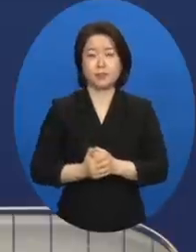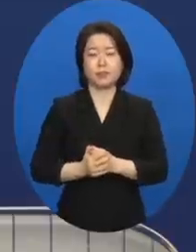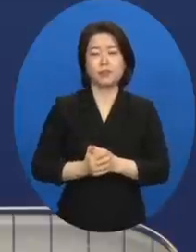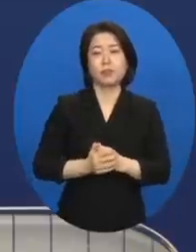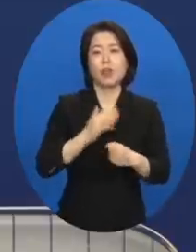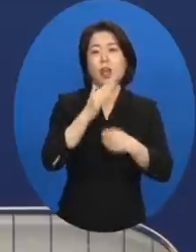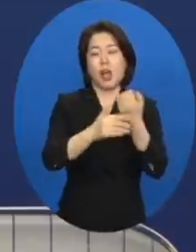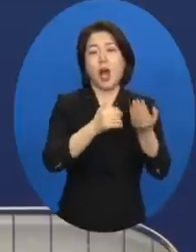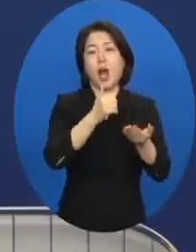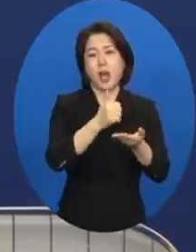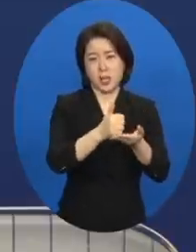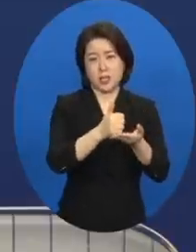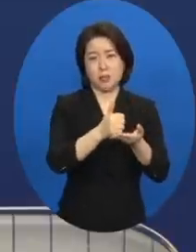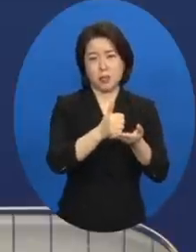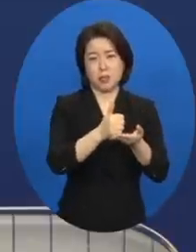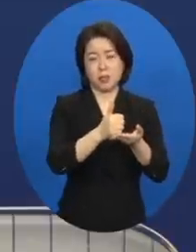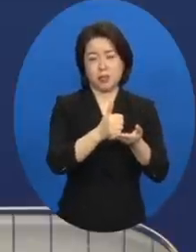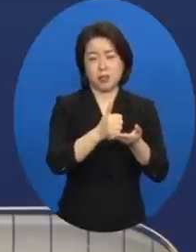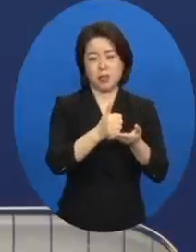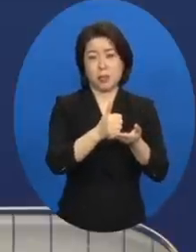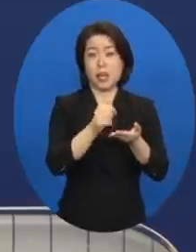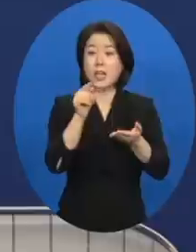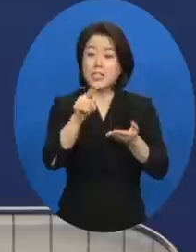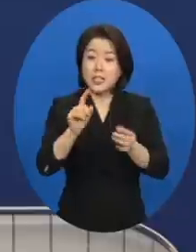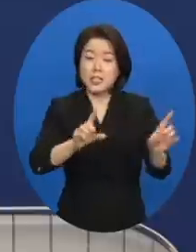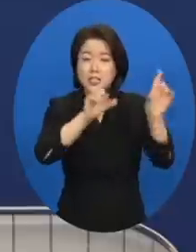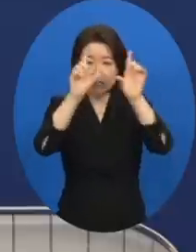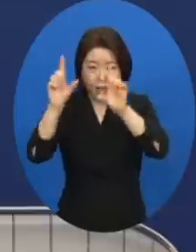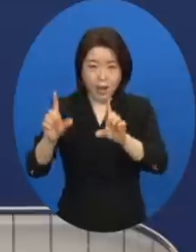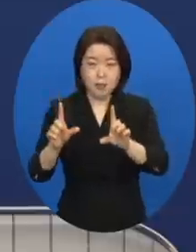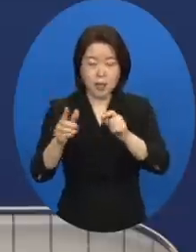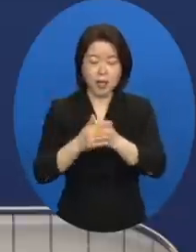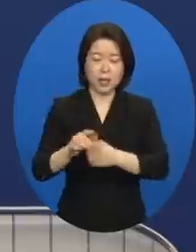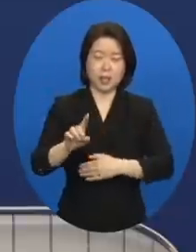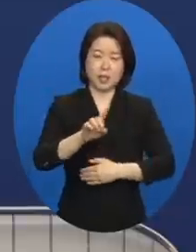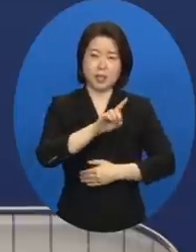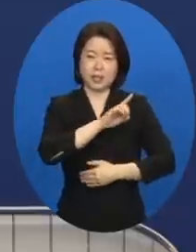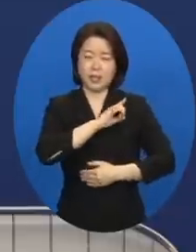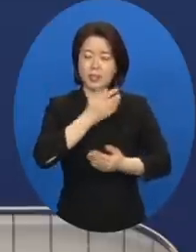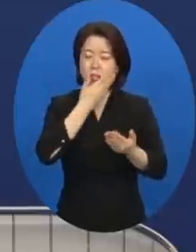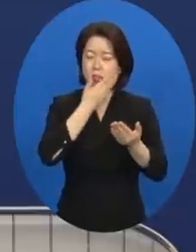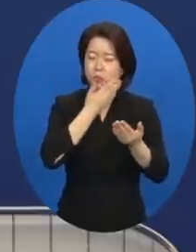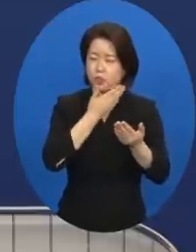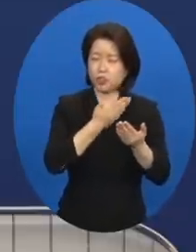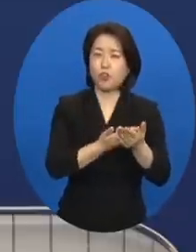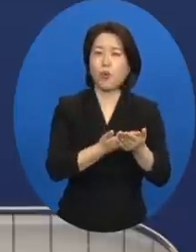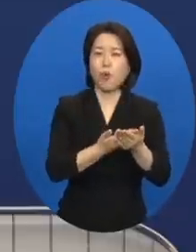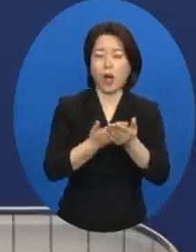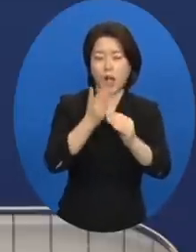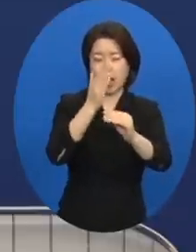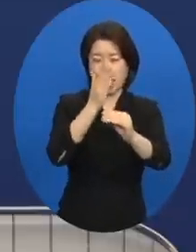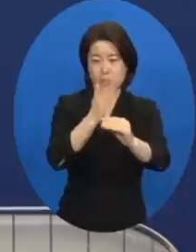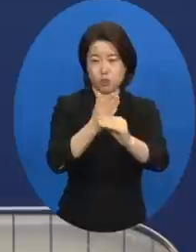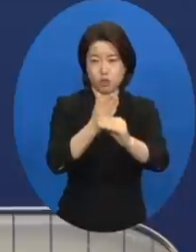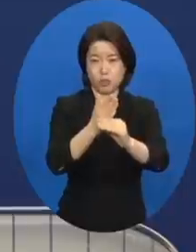하나님을 네 삶의 가장 중요한